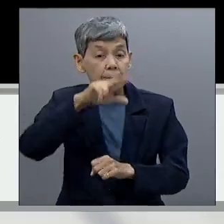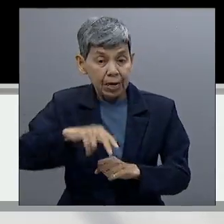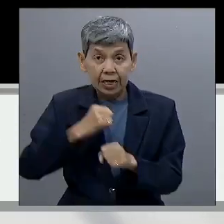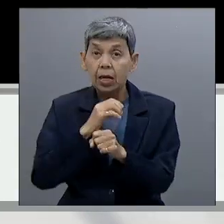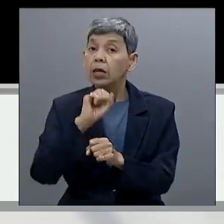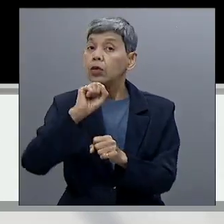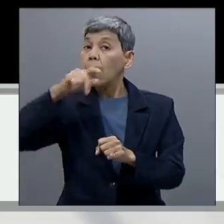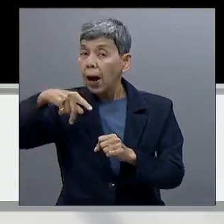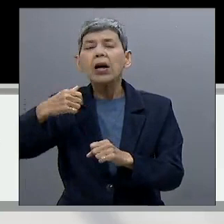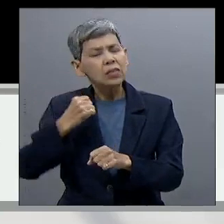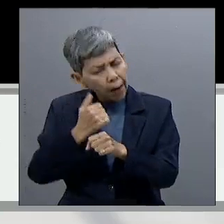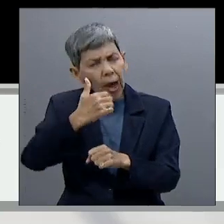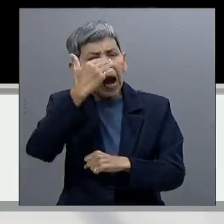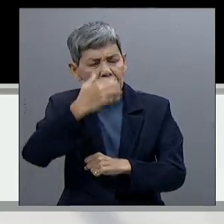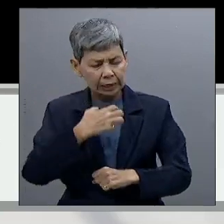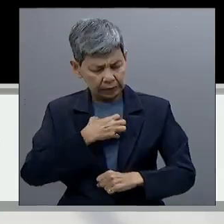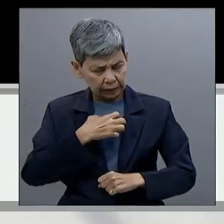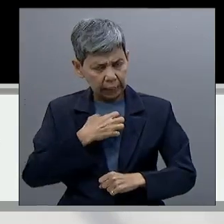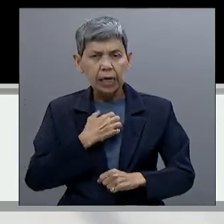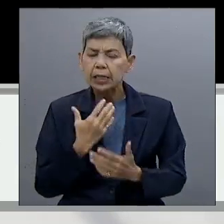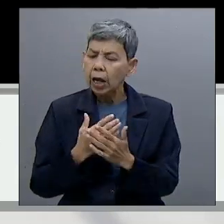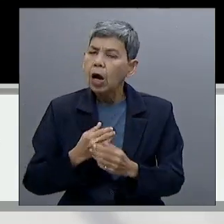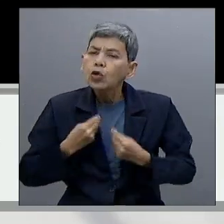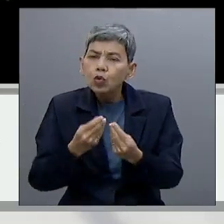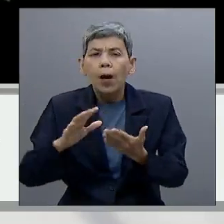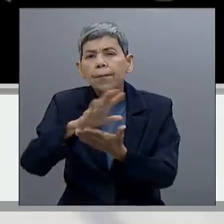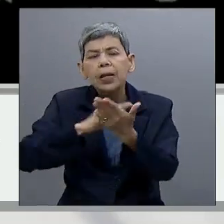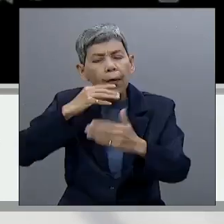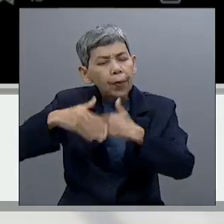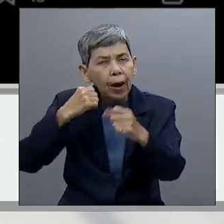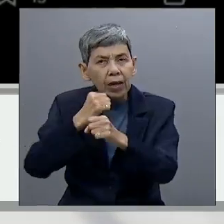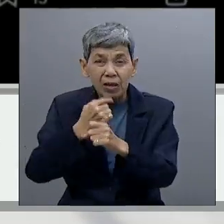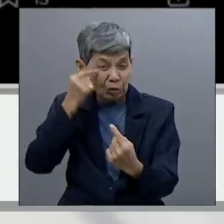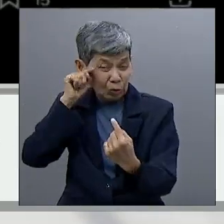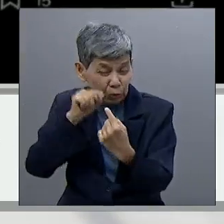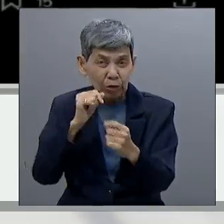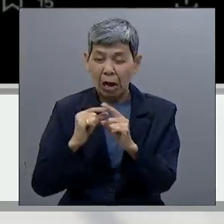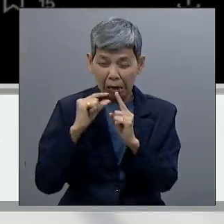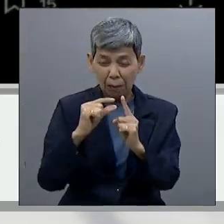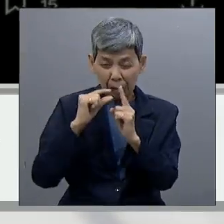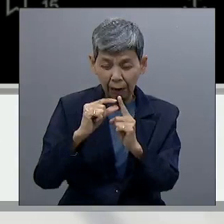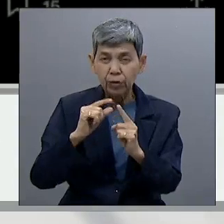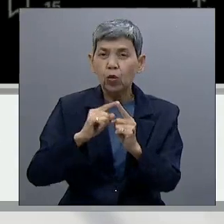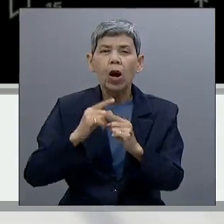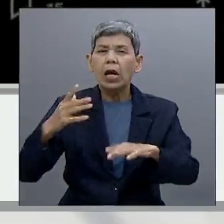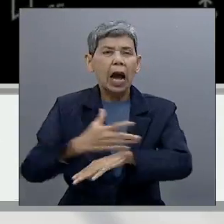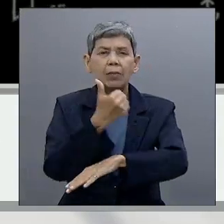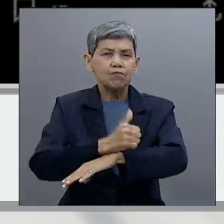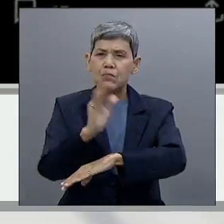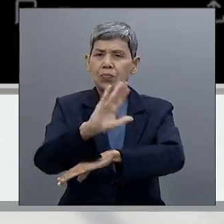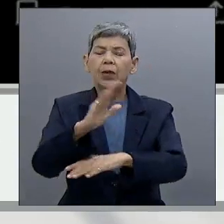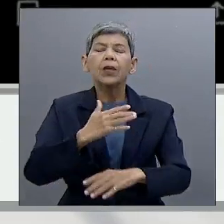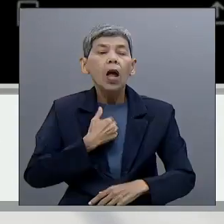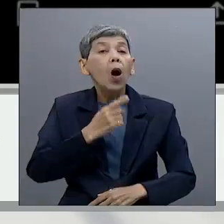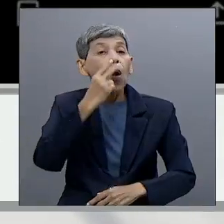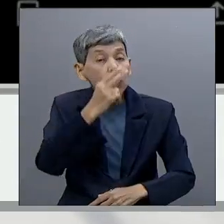คำว่า Soft Power ได้เพราะอยากจะเพิ่มรายได้ให้กับประเทศแต่ไม่ได้มุ่งหวังคำนิยามในทางรัฐศาสตร์ค่ะก็เลยต้องย้